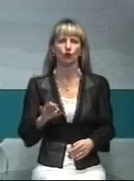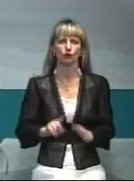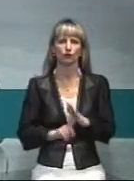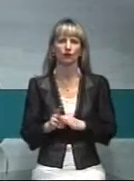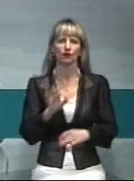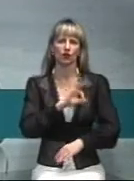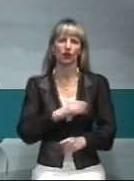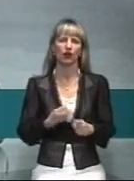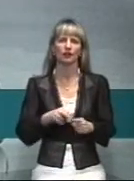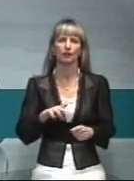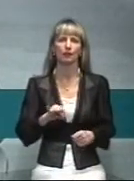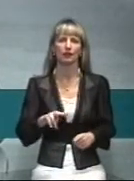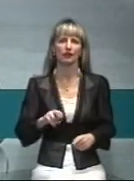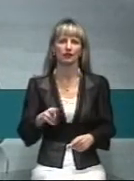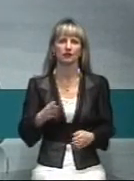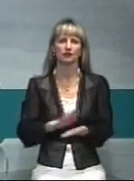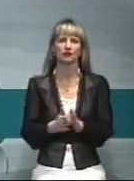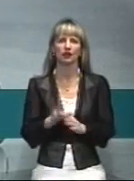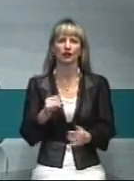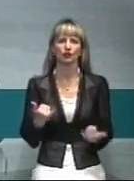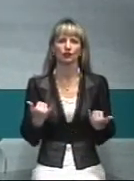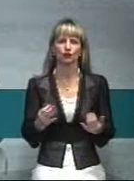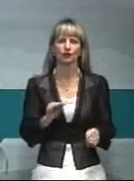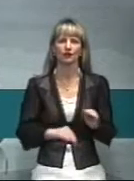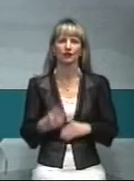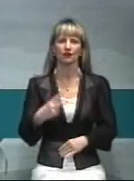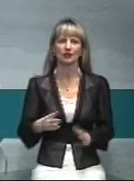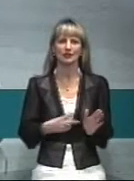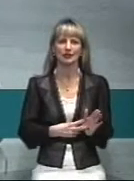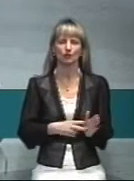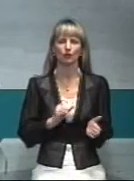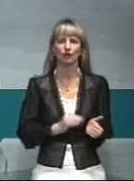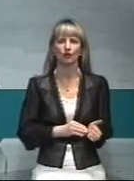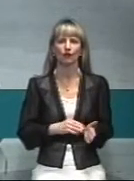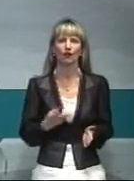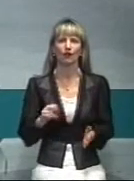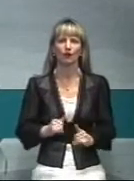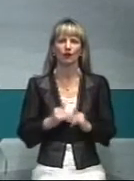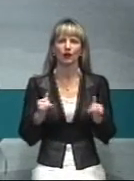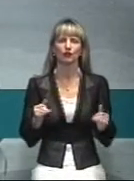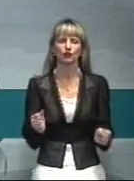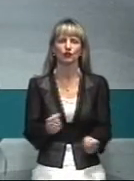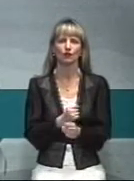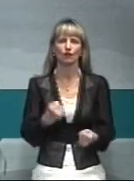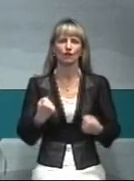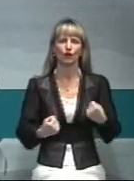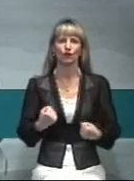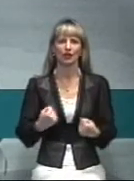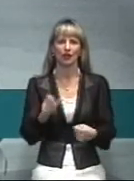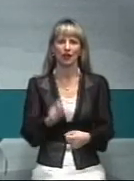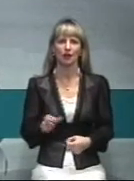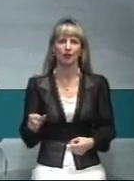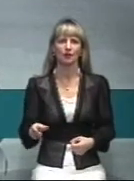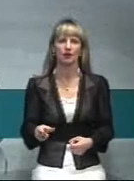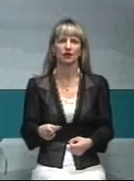використовувати цей прилад. Наразі, станом на сьогодні, було складено 27 постанов за перевищення швидкості водіями. Тільки управління